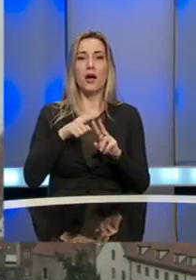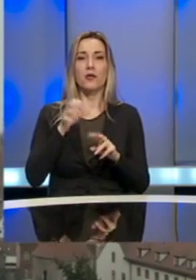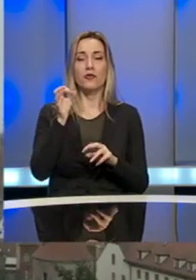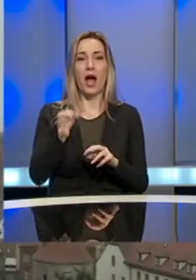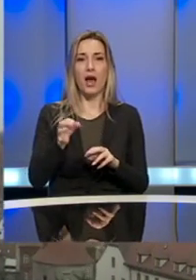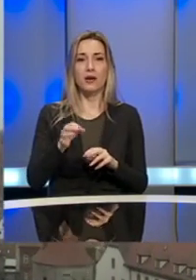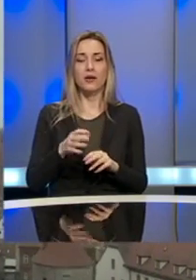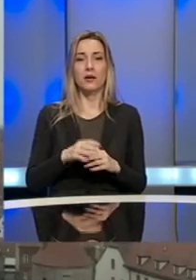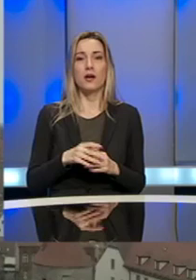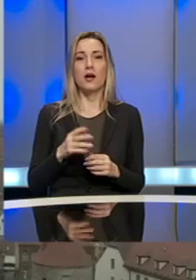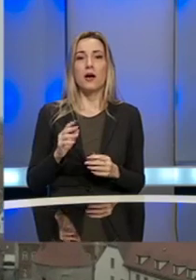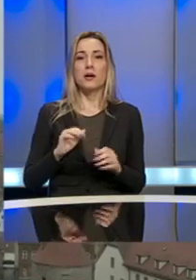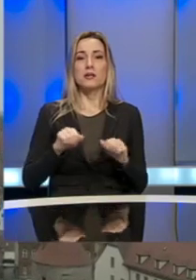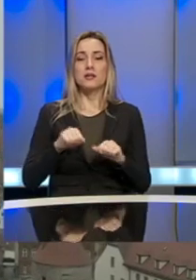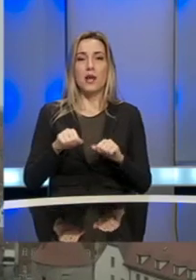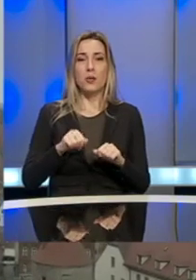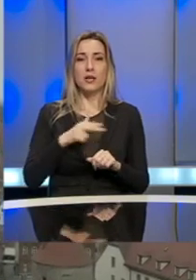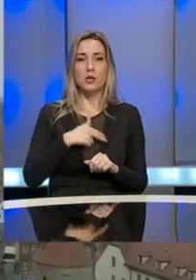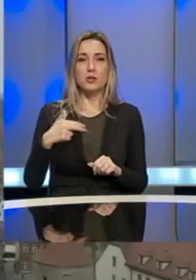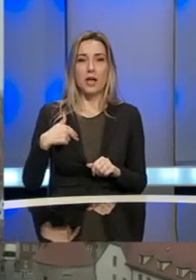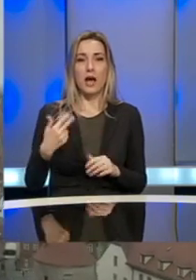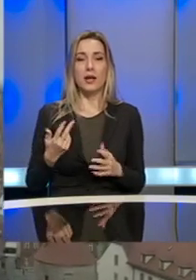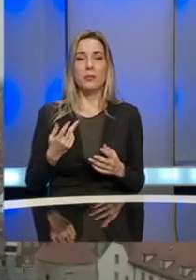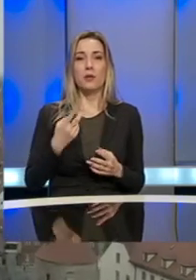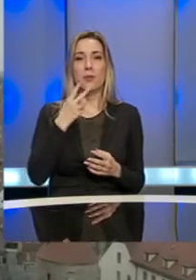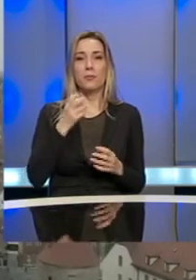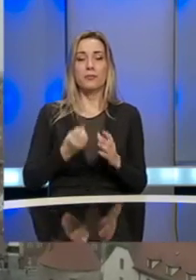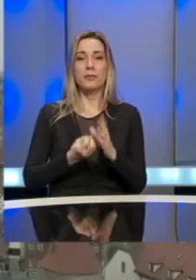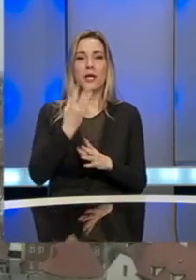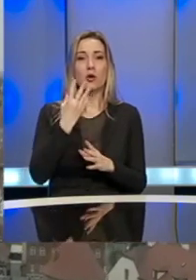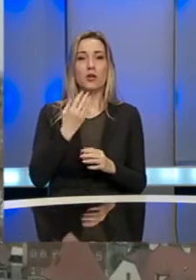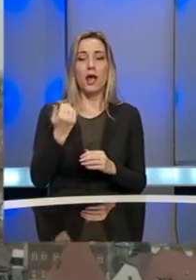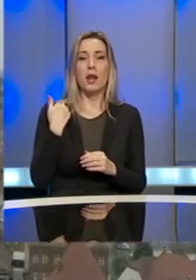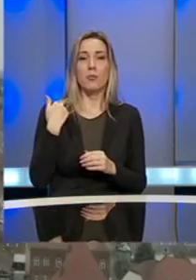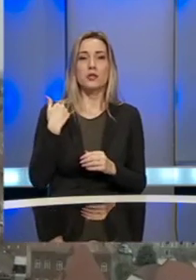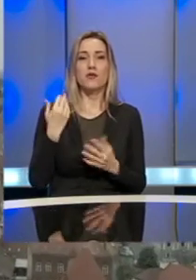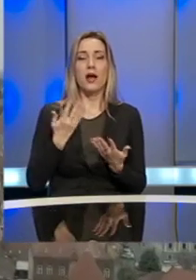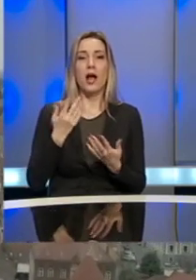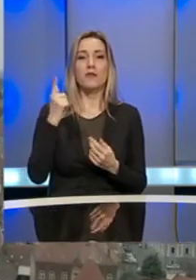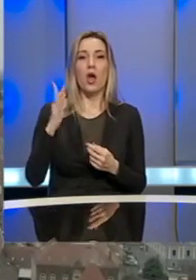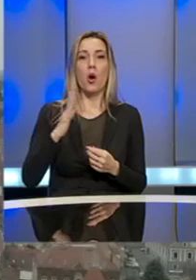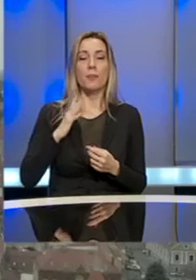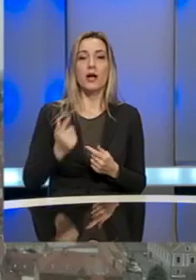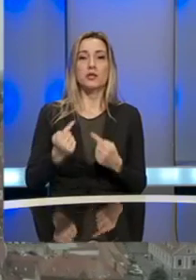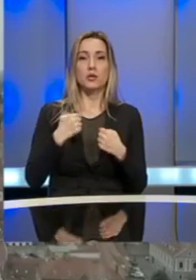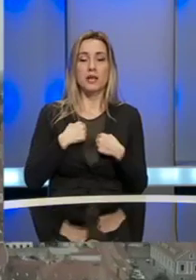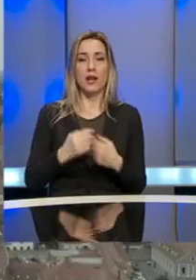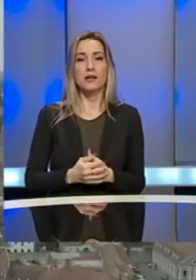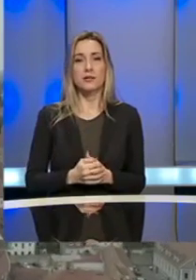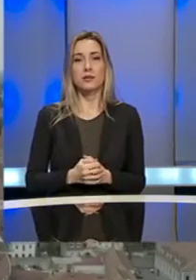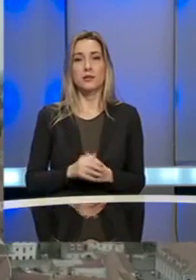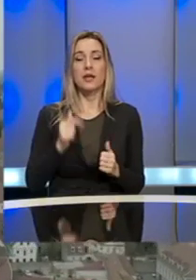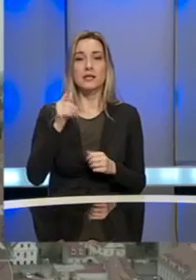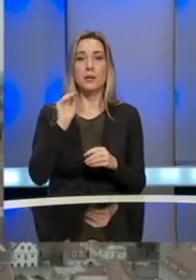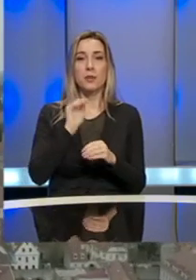Zagrebu, pandemija koronavirusom, priroda nam pokazuje da smo nikakva opasnost po nju u odnosu na to kakva je ona opasnost za nas. Danas